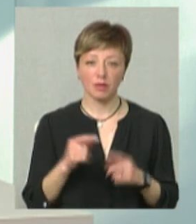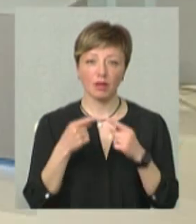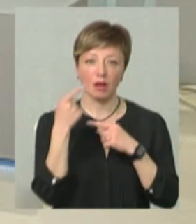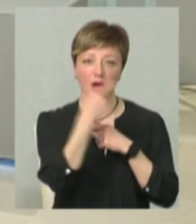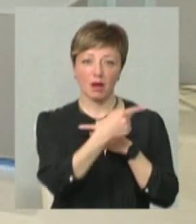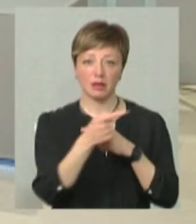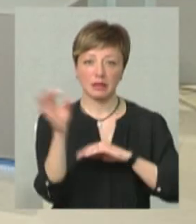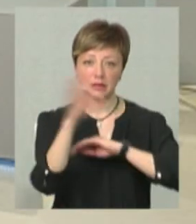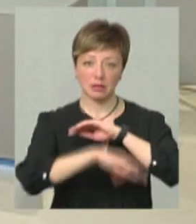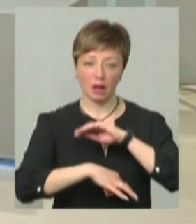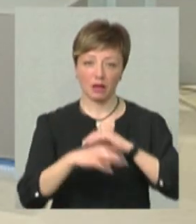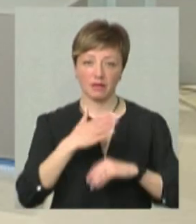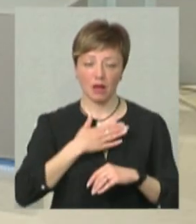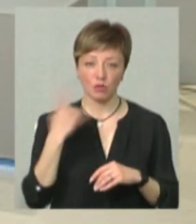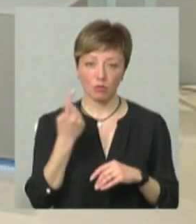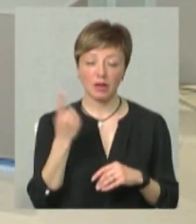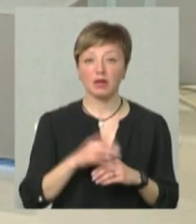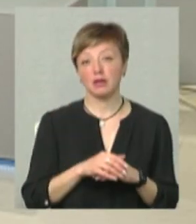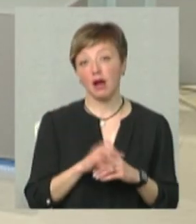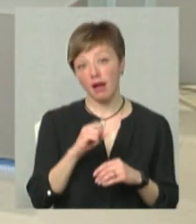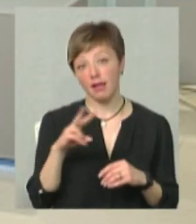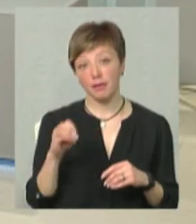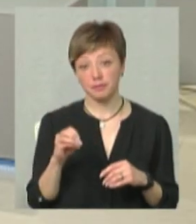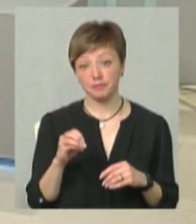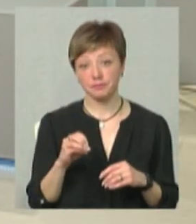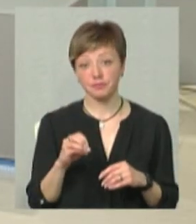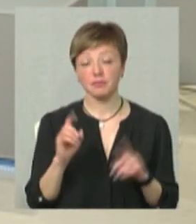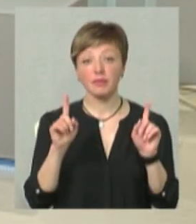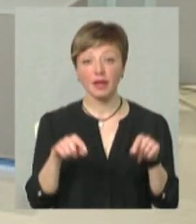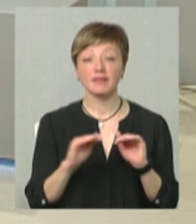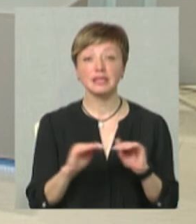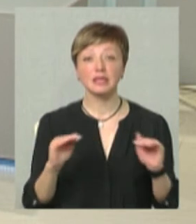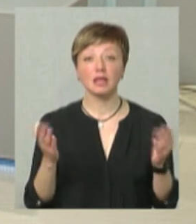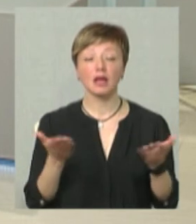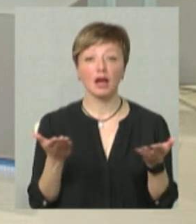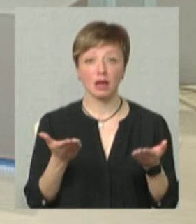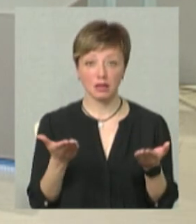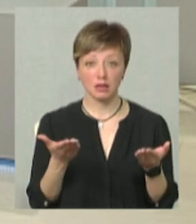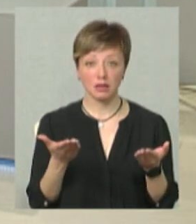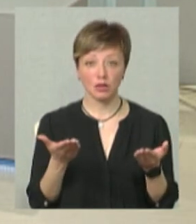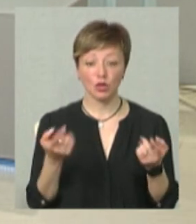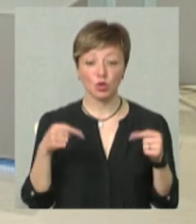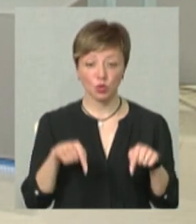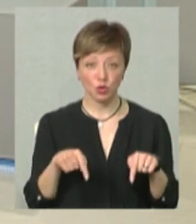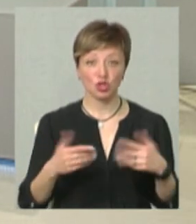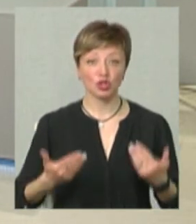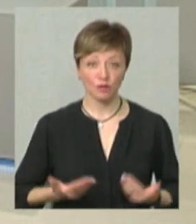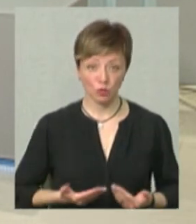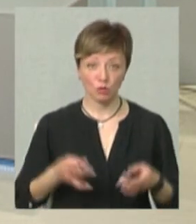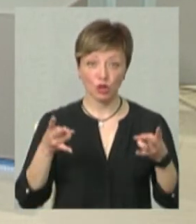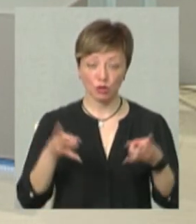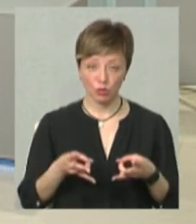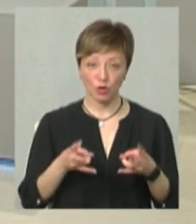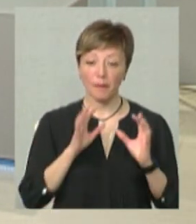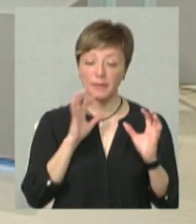на захід від нас, але навіть ті діти, які тут живуть і